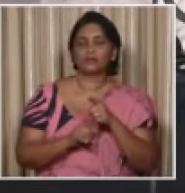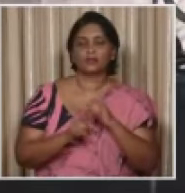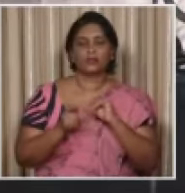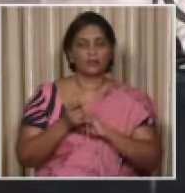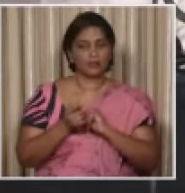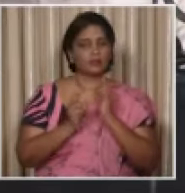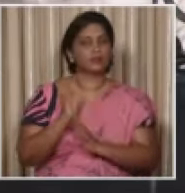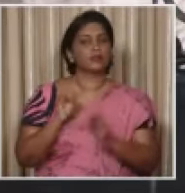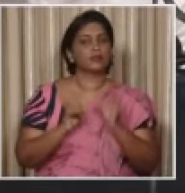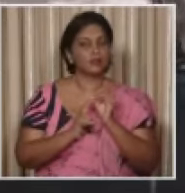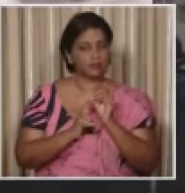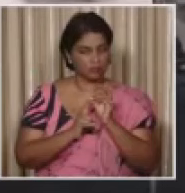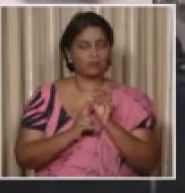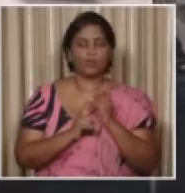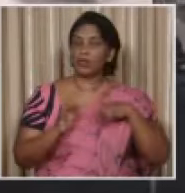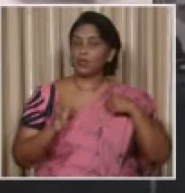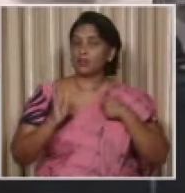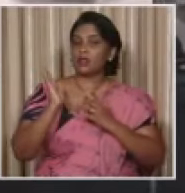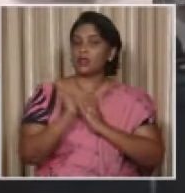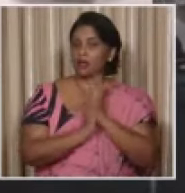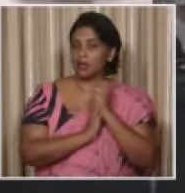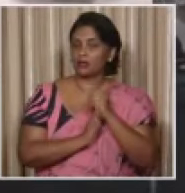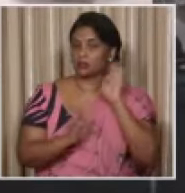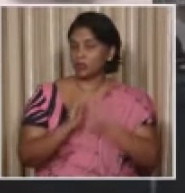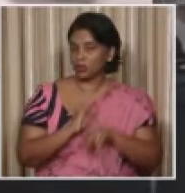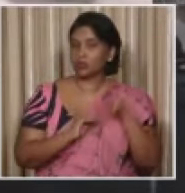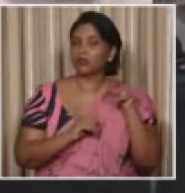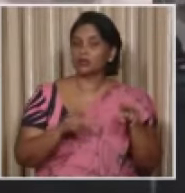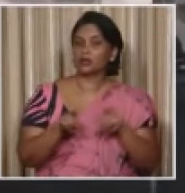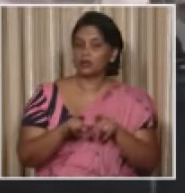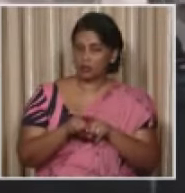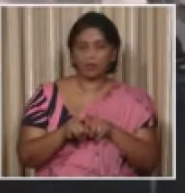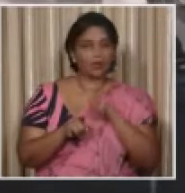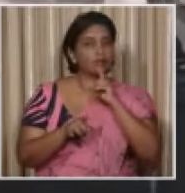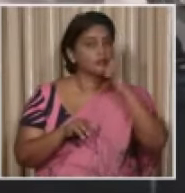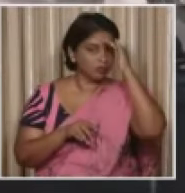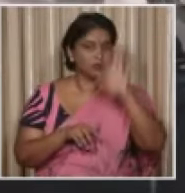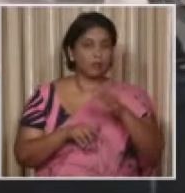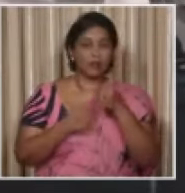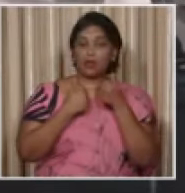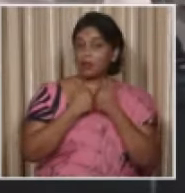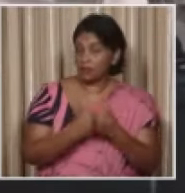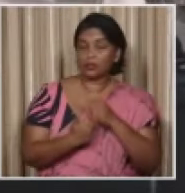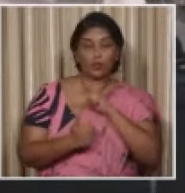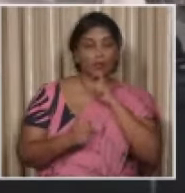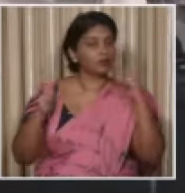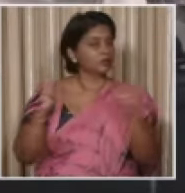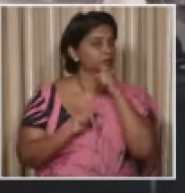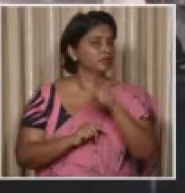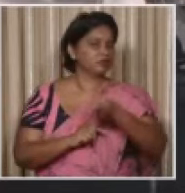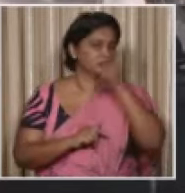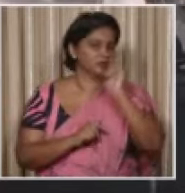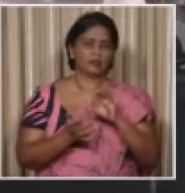සුමන්දිරන් මන්ත්‍රීතුමාගේ මූලික අයිතිවාසිකම් ප්‍රත්‍යම් ප්‍රතික්ෂේප වුණේ ඒකමේ කතානායකතුමා හරි කියලා ශ්‍රේෂ්ඨාධිකරණයෙන්